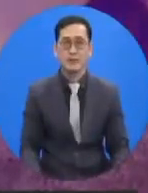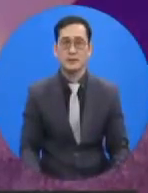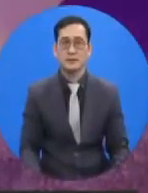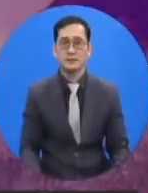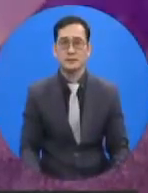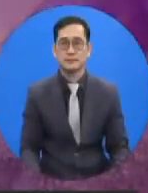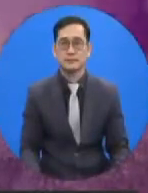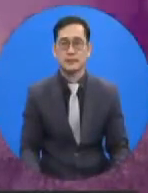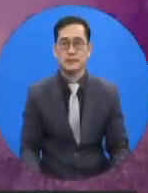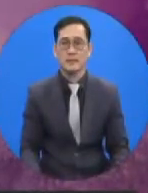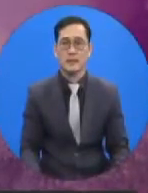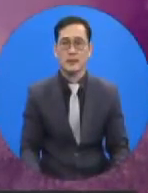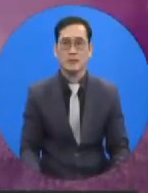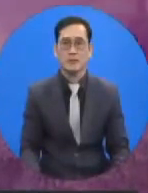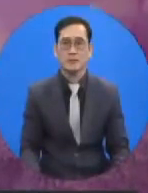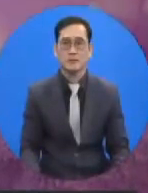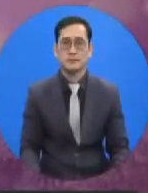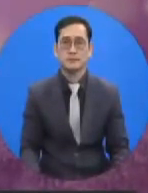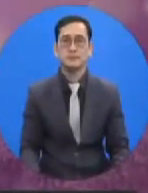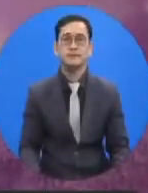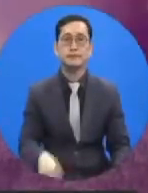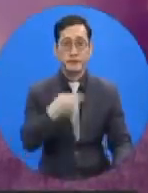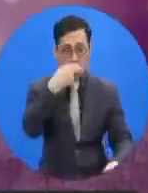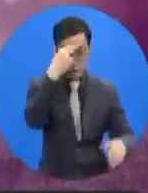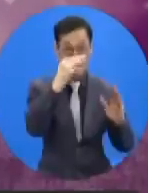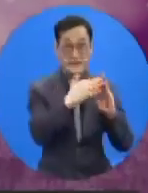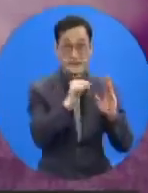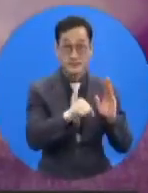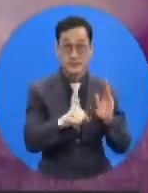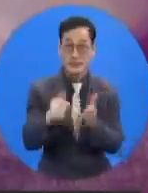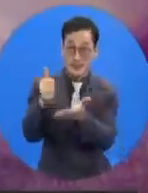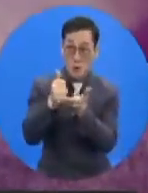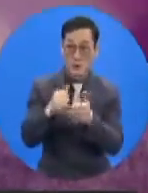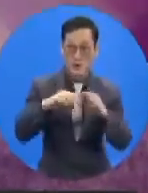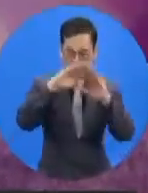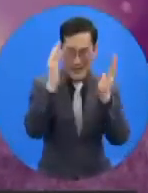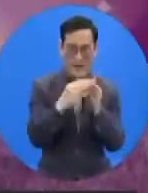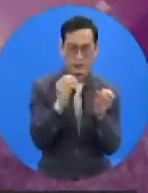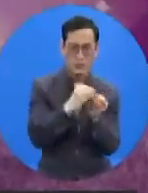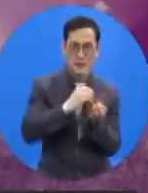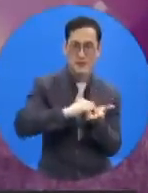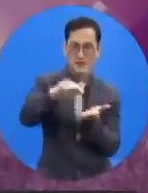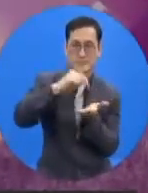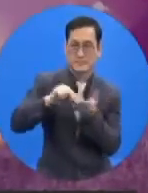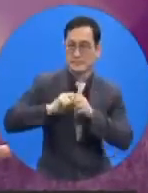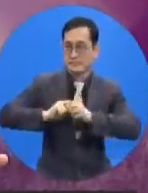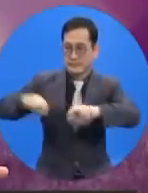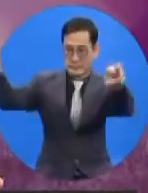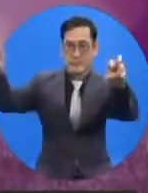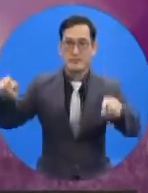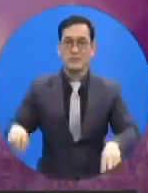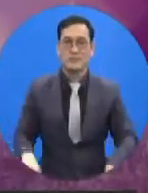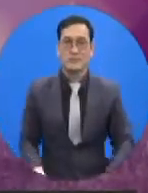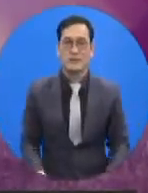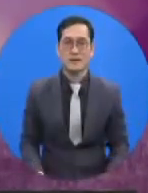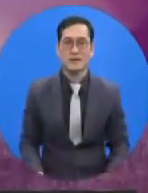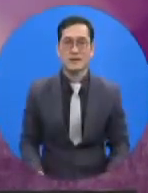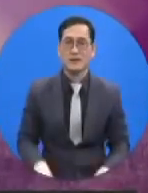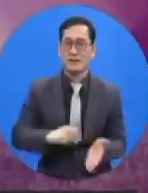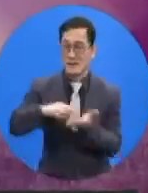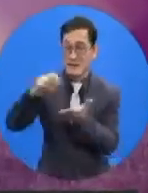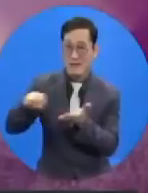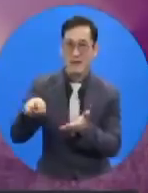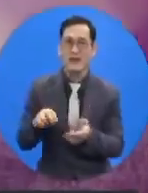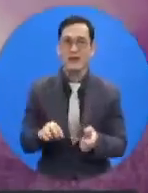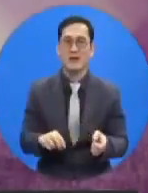유흥주점에서 이른바 고객들에게 단체 문자를 보냈다. 그런데 그 내용이 아 걱정하지 마시라 라는 내용이라 논란이